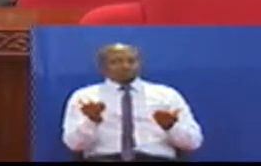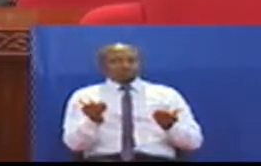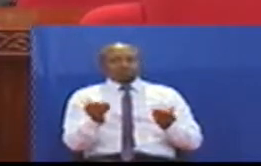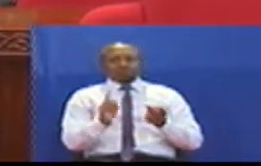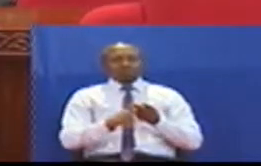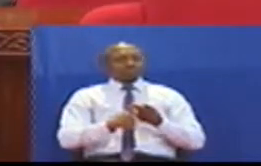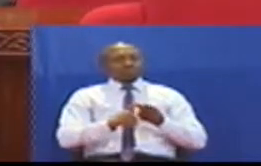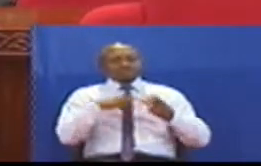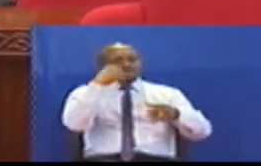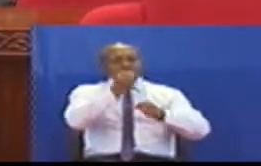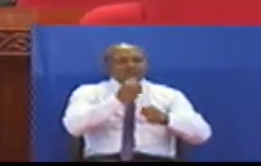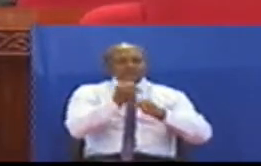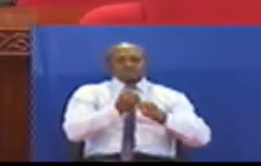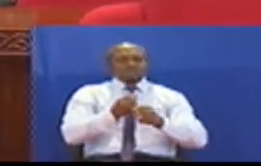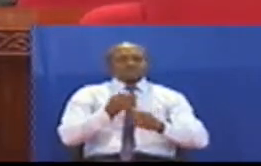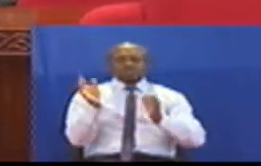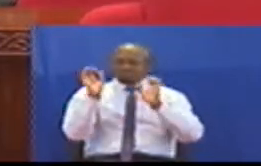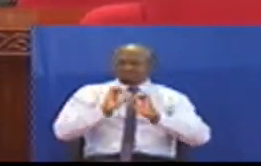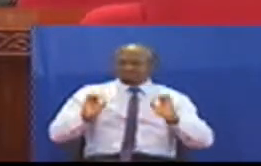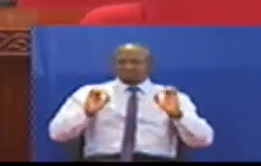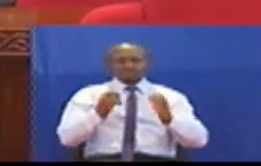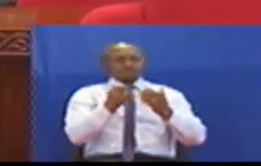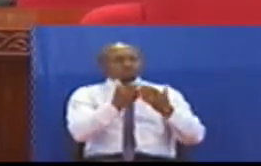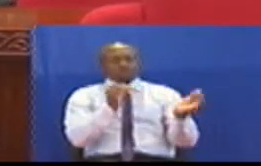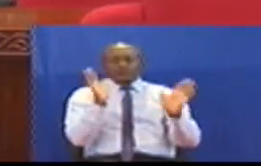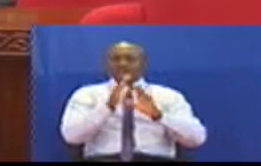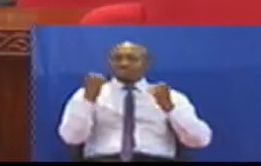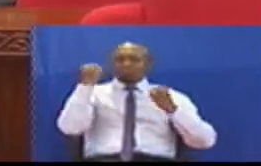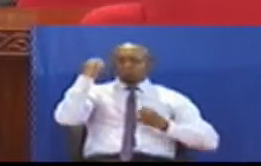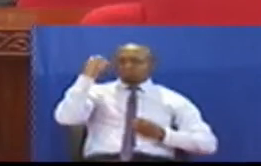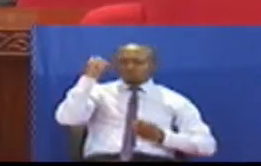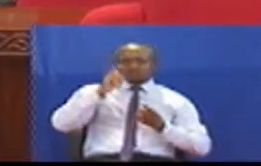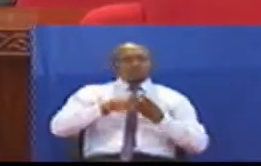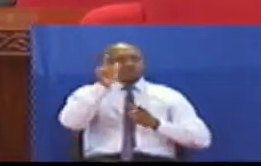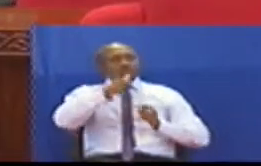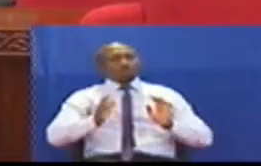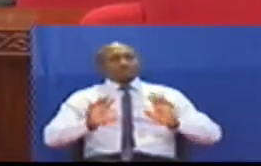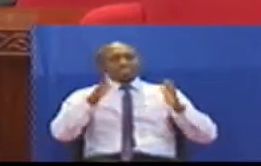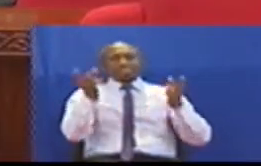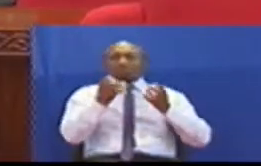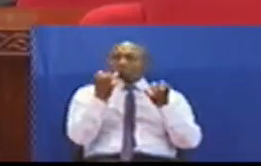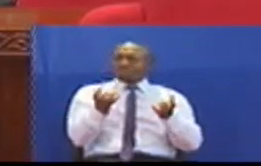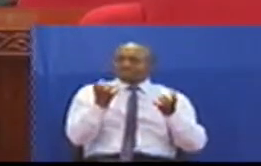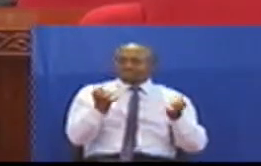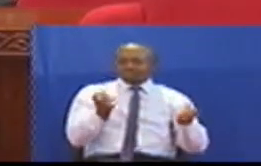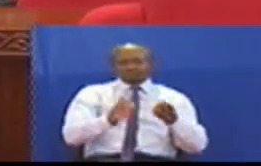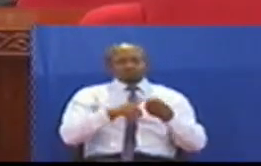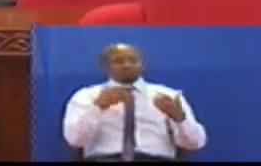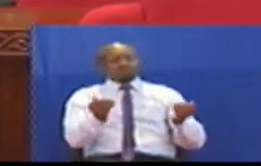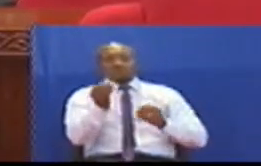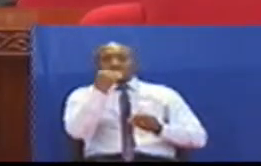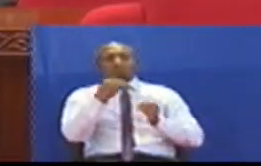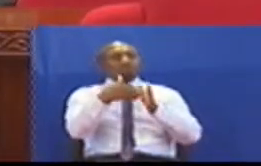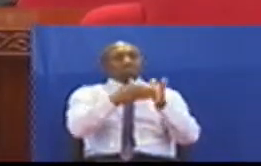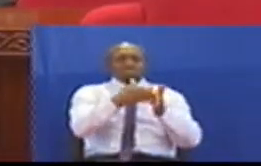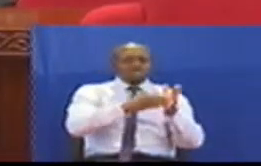hawazalishi ipasavyo kwa sababu ya hali zao kiafya. Hivyo wengi wanaishi katika hali ya umaskini. Hali hii hupelekea ulaji hafifu na